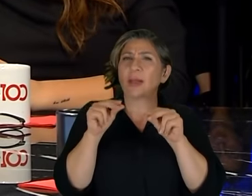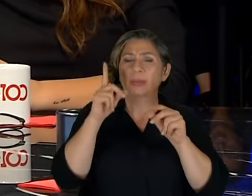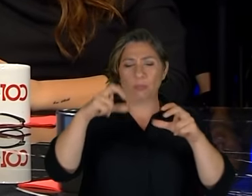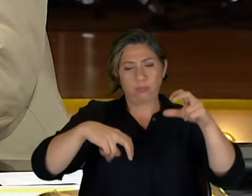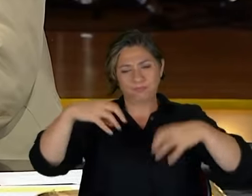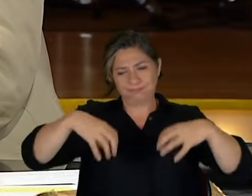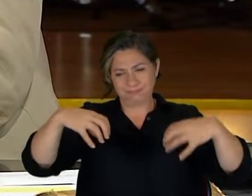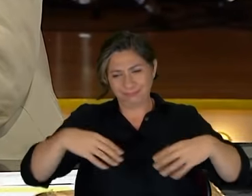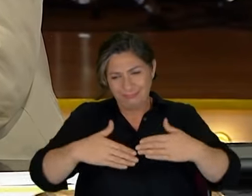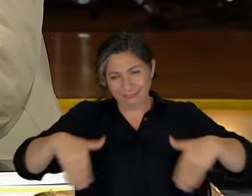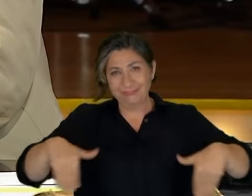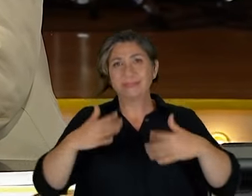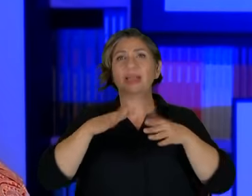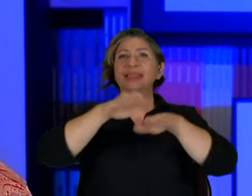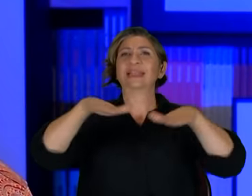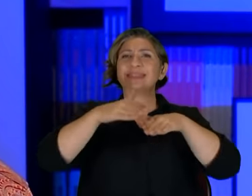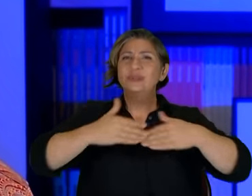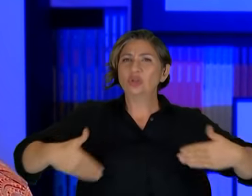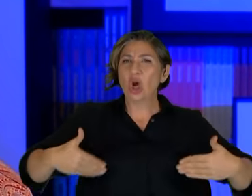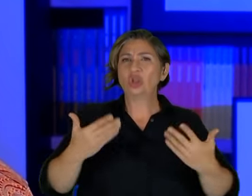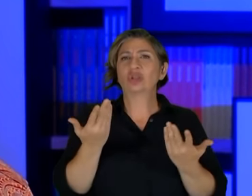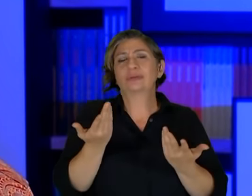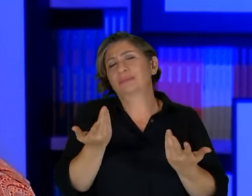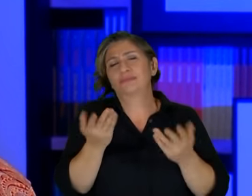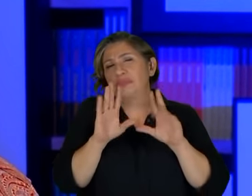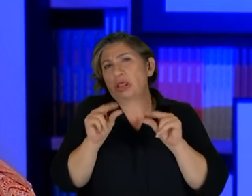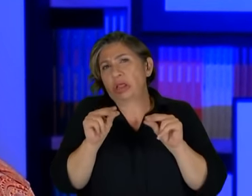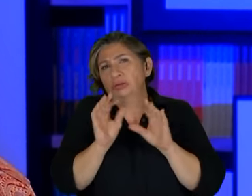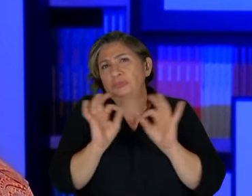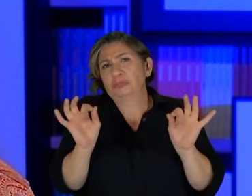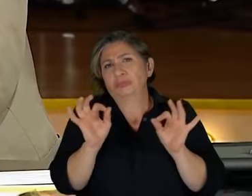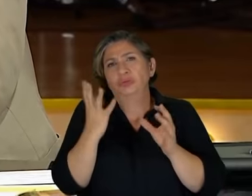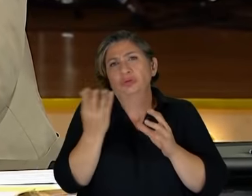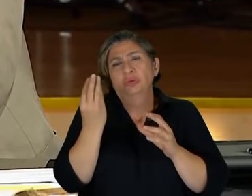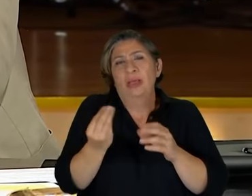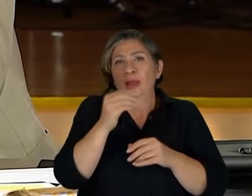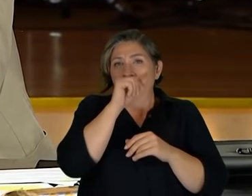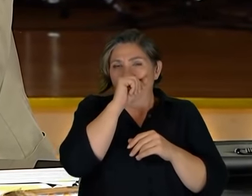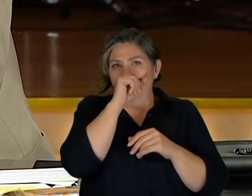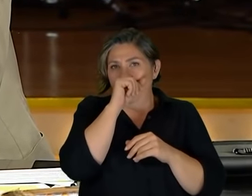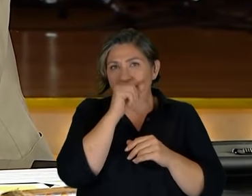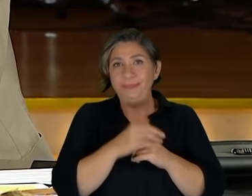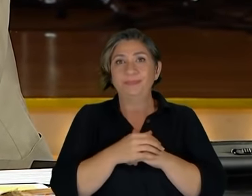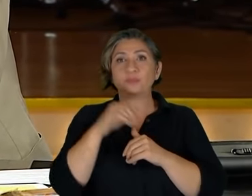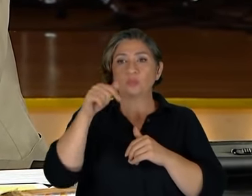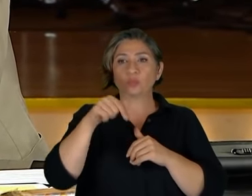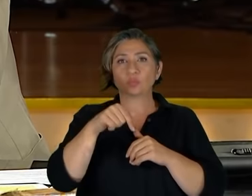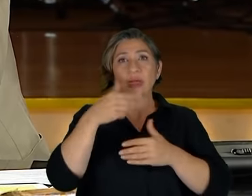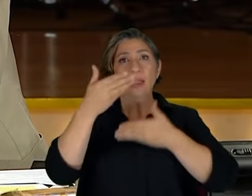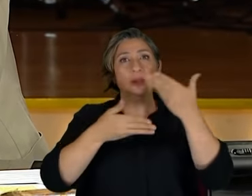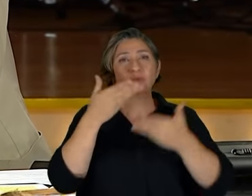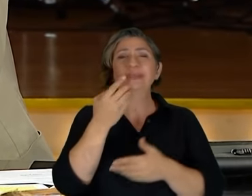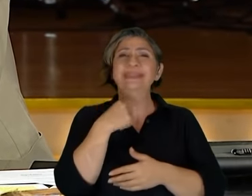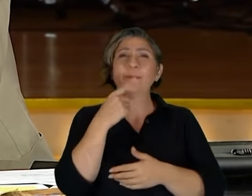puantiyeli boxer ya da mayo var. Evet, short. Yani hakikaten çok güzel. Çok güzel yani, bugün anlatıyor